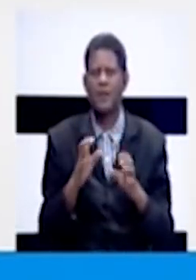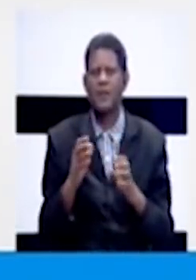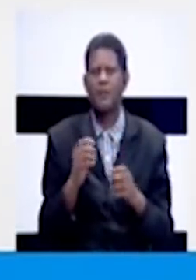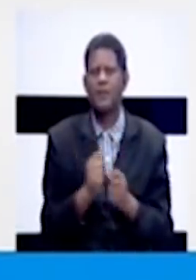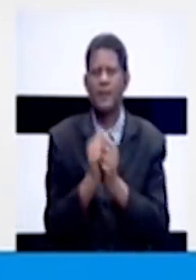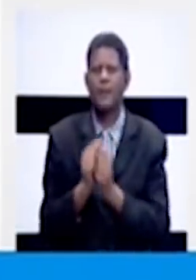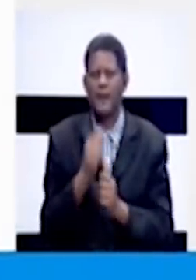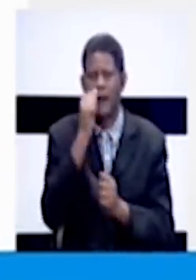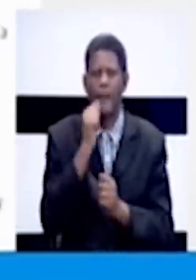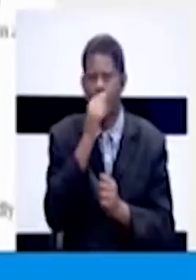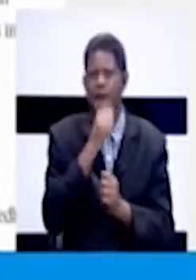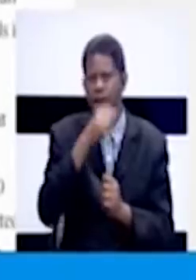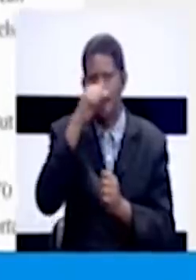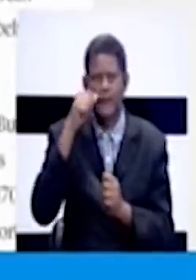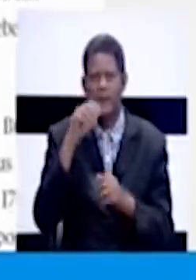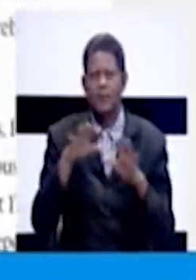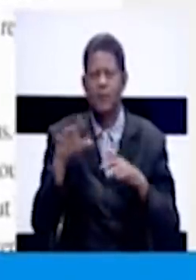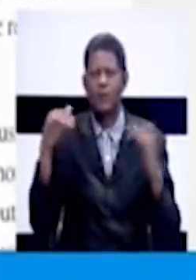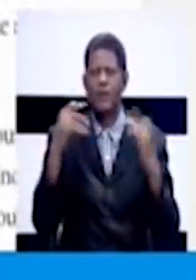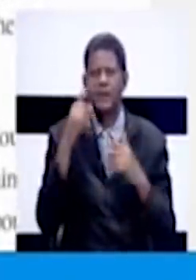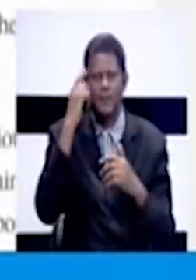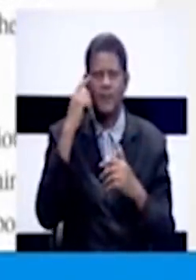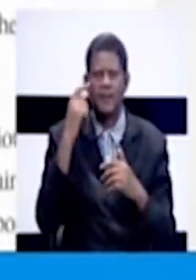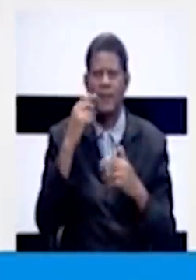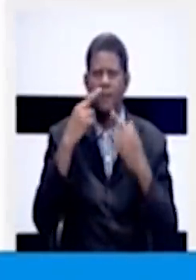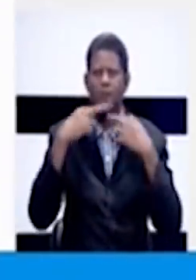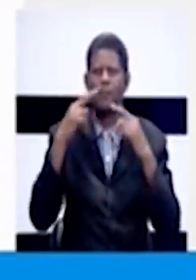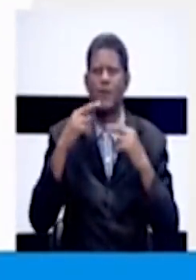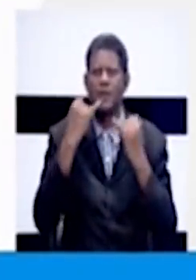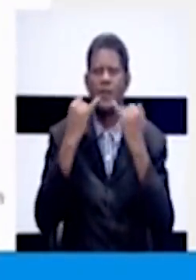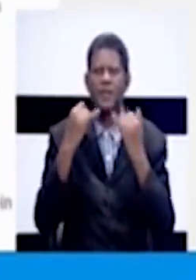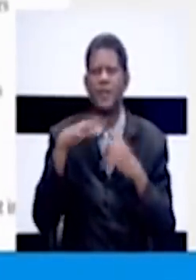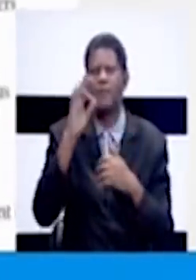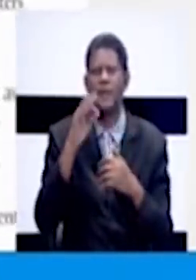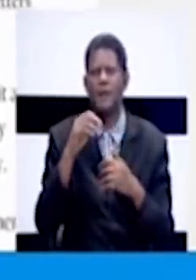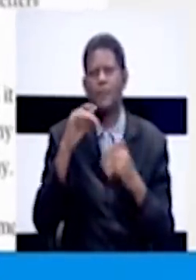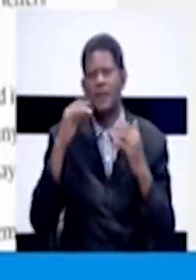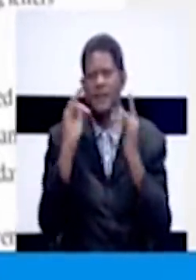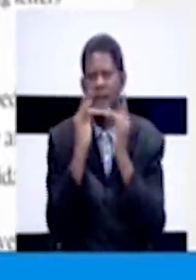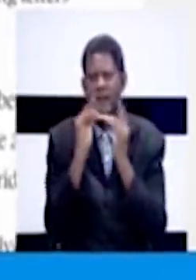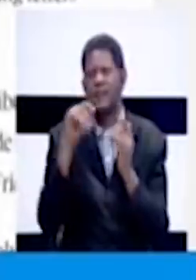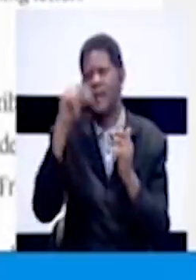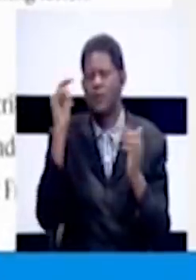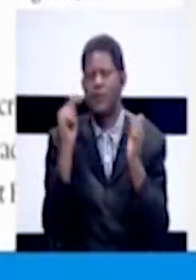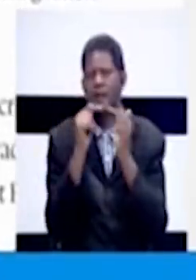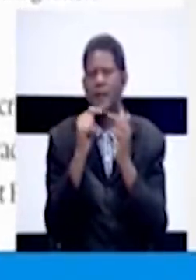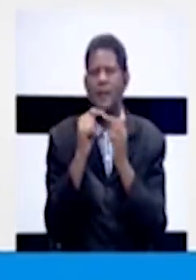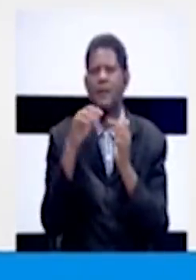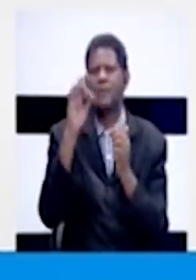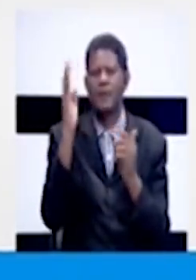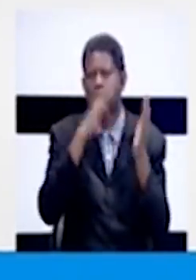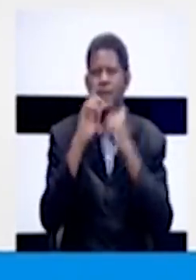ኣብይን ኢሳያስን ኣብ ዝካየድ ዘሎ ኩናት ካብ ትግራይ ሓበሬታ ንምርካብ ኢንተርኔት ስልክን ካልኦት ሜላታት መራኸብን ምዕፀቦም ኣፀጋሚ እዩ ዝበለ